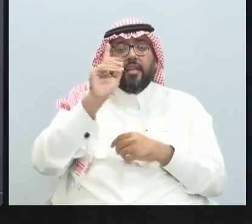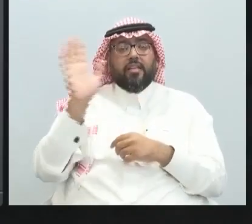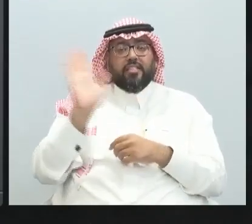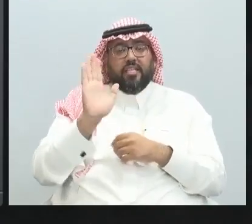اللقاء